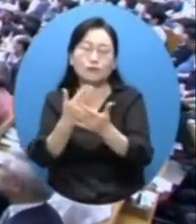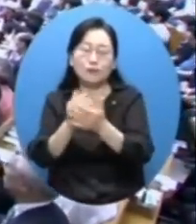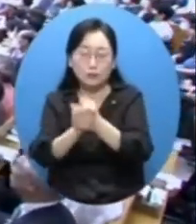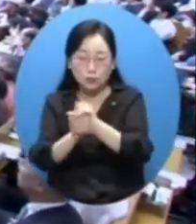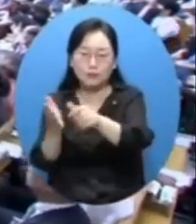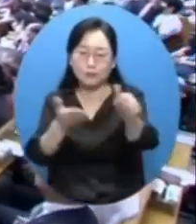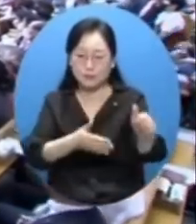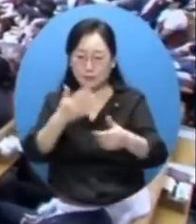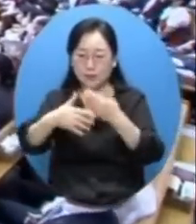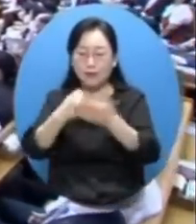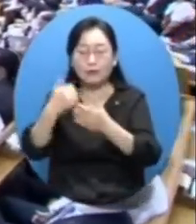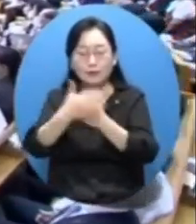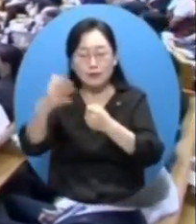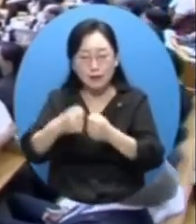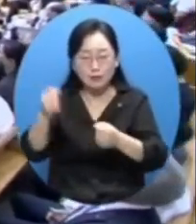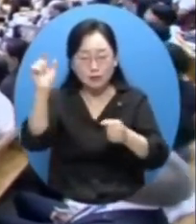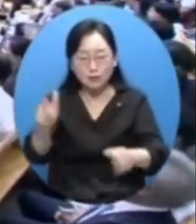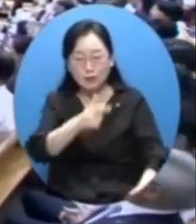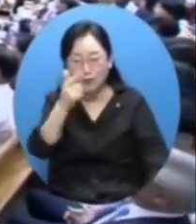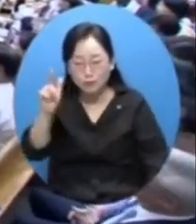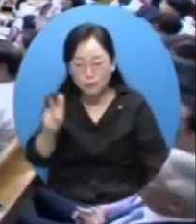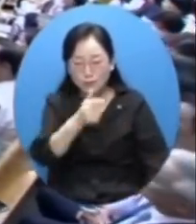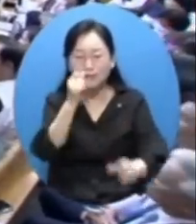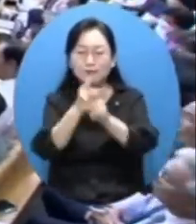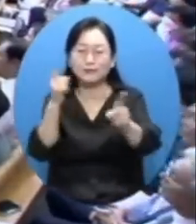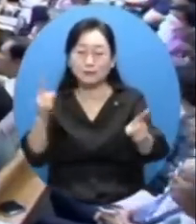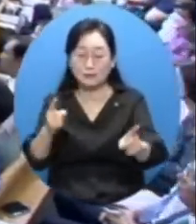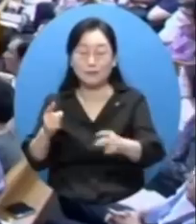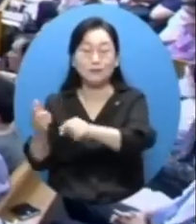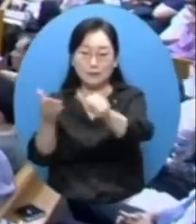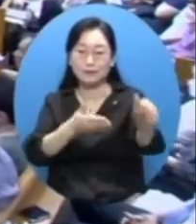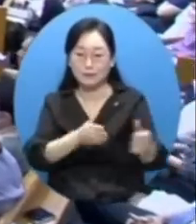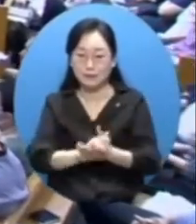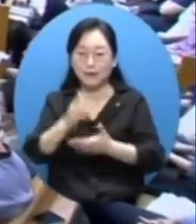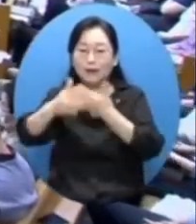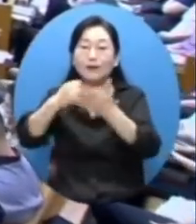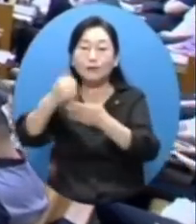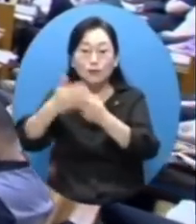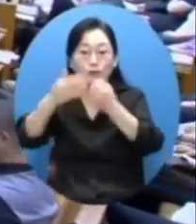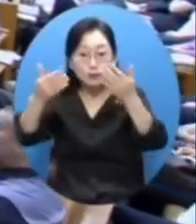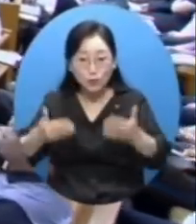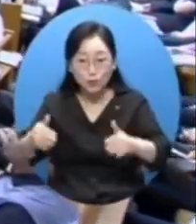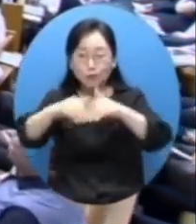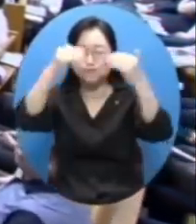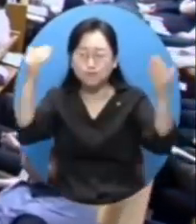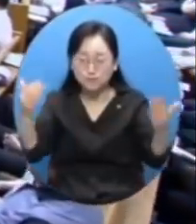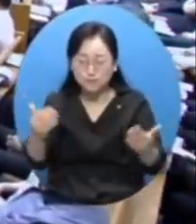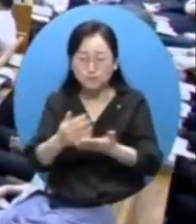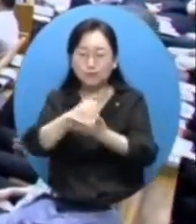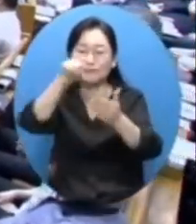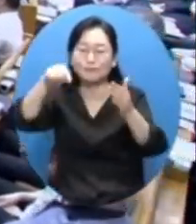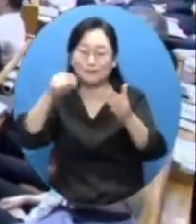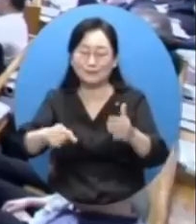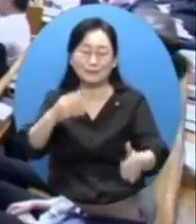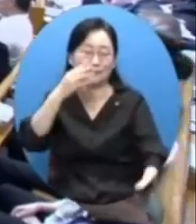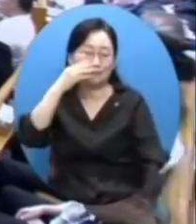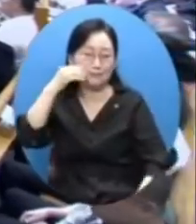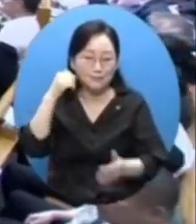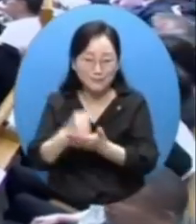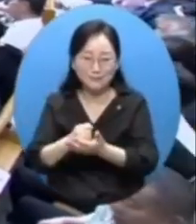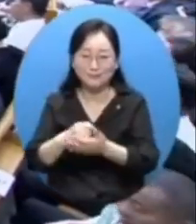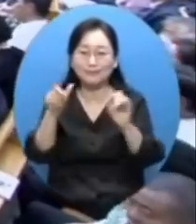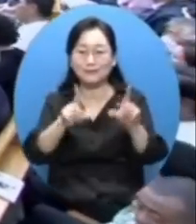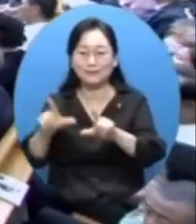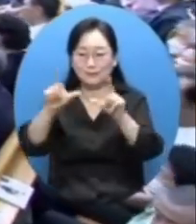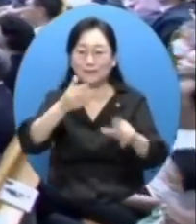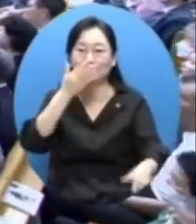은혜로 하루하루를 승리하며 살아가는 여러분 모두가 되기를 바랍니다. 하나님의 도와주시면 우리는 모든 것이 주님 안에서 형통해 되는 삶을 살아갈